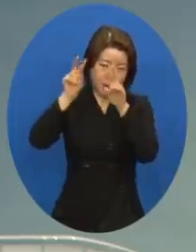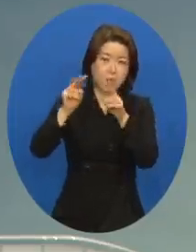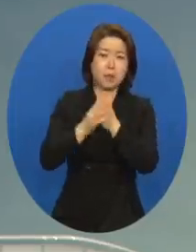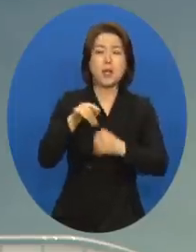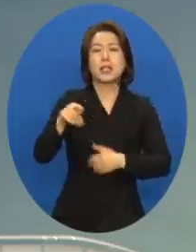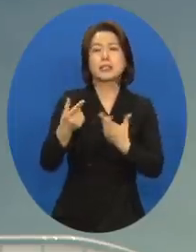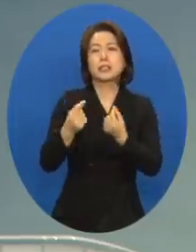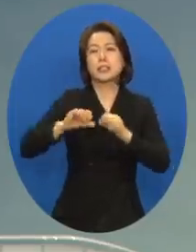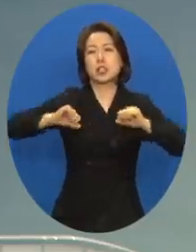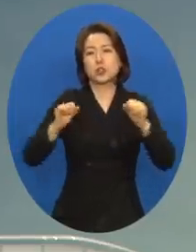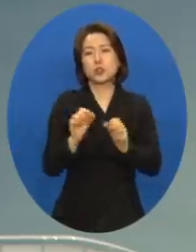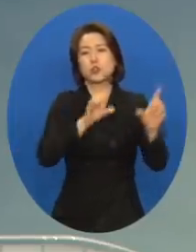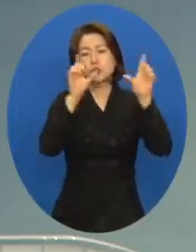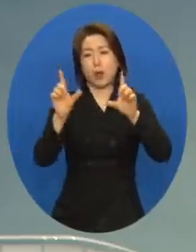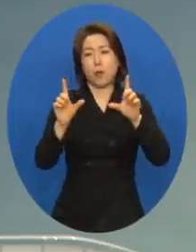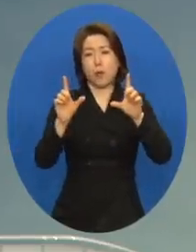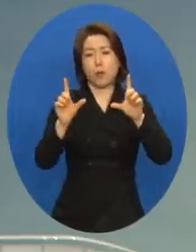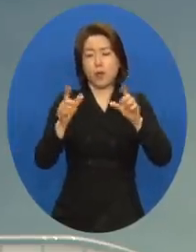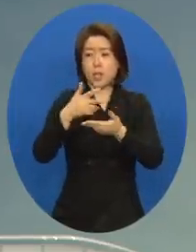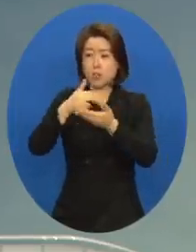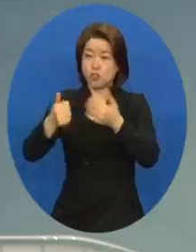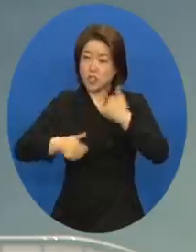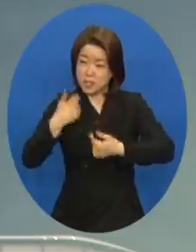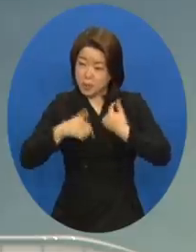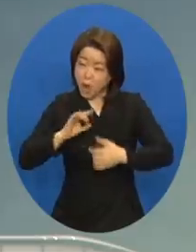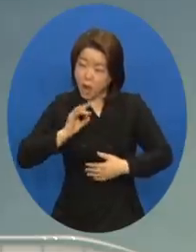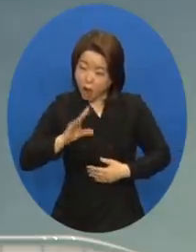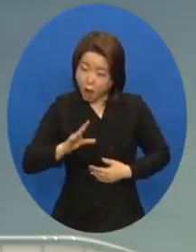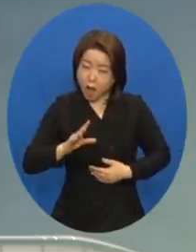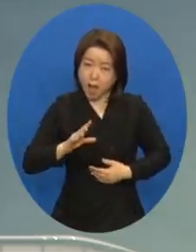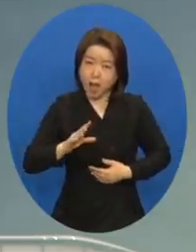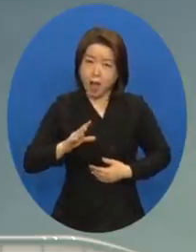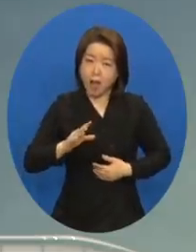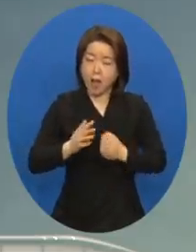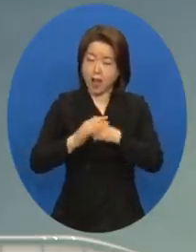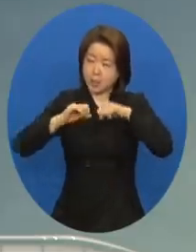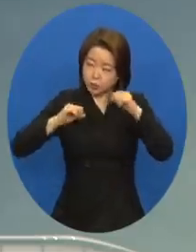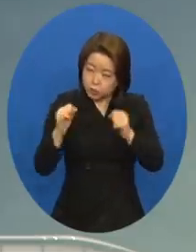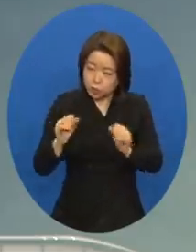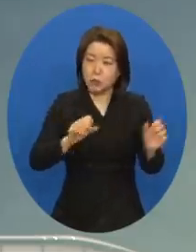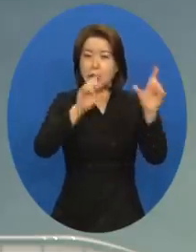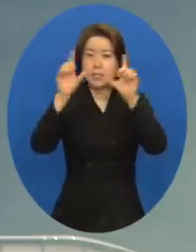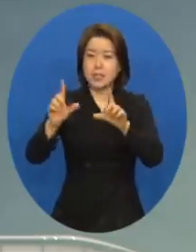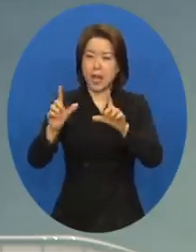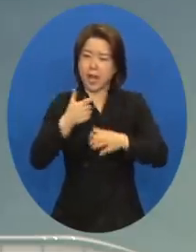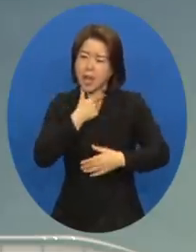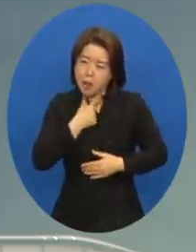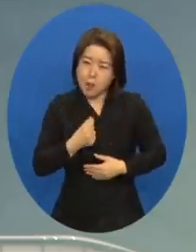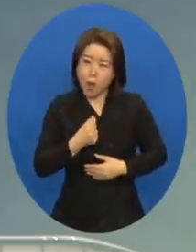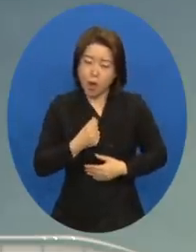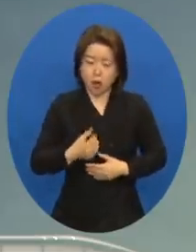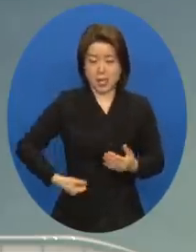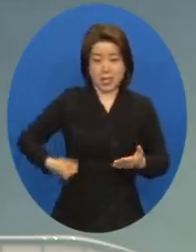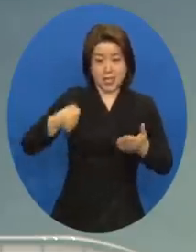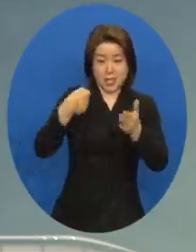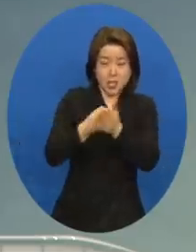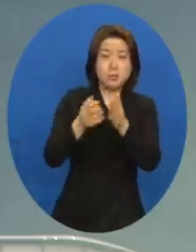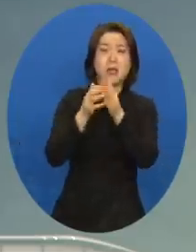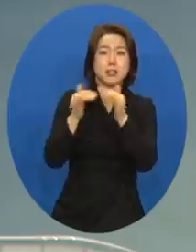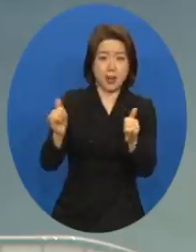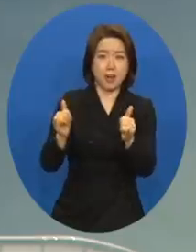그렇게 순종의 삶을 주님이 기뻐하시는 것만 그렇게 순종하며 살아보리라 결심하시는